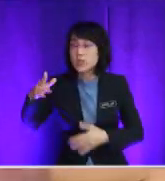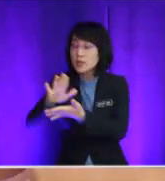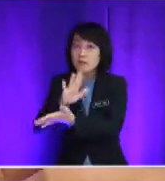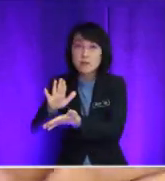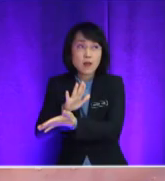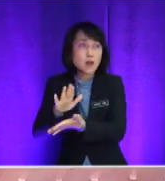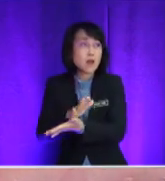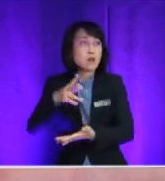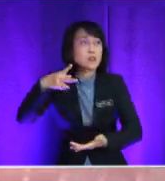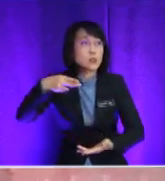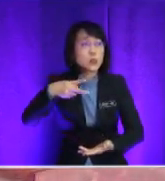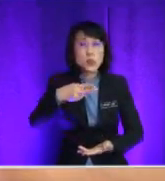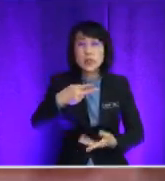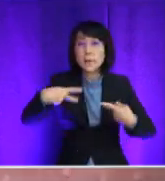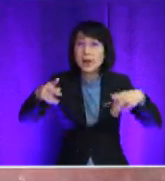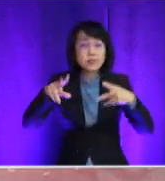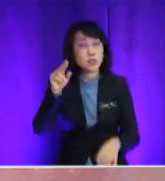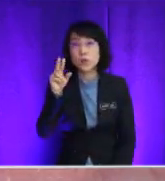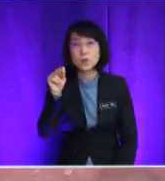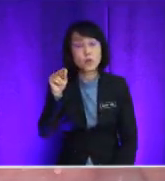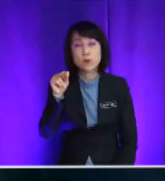kita nak gunting plastik